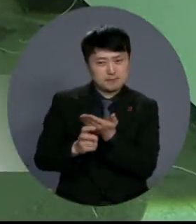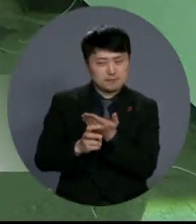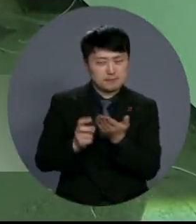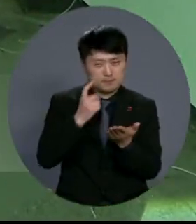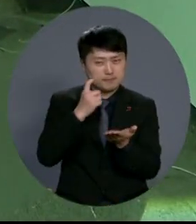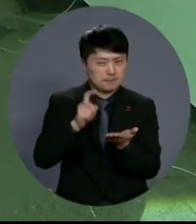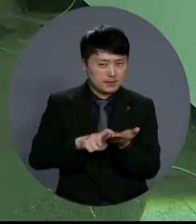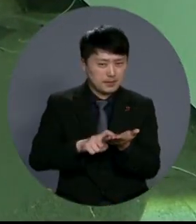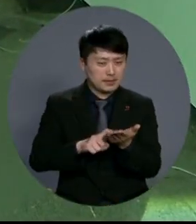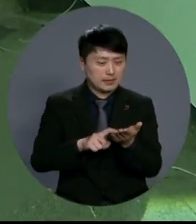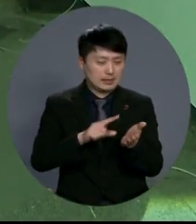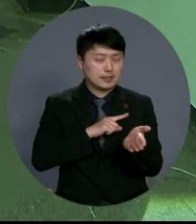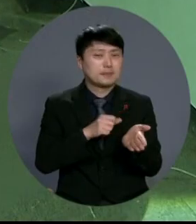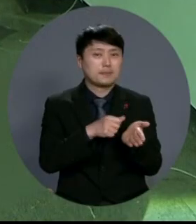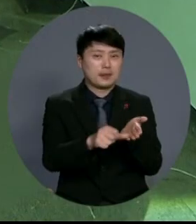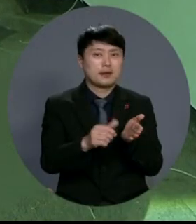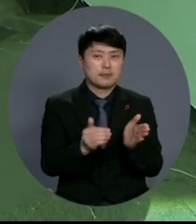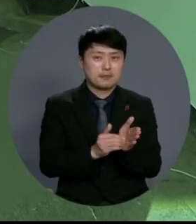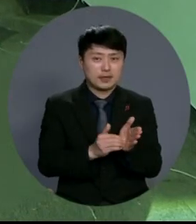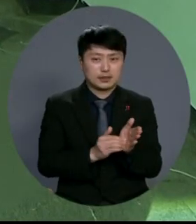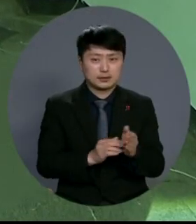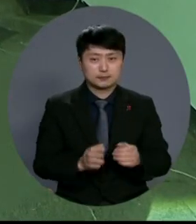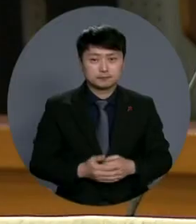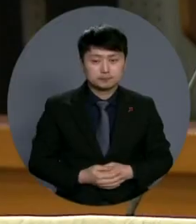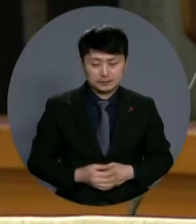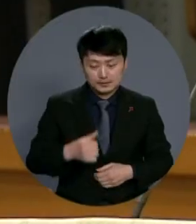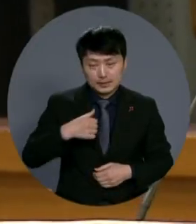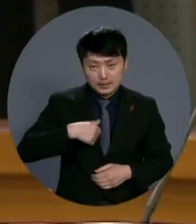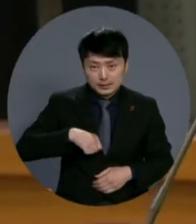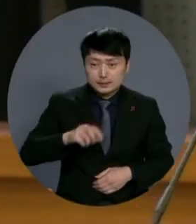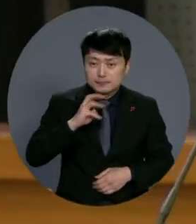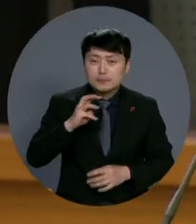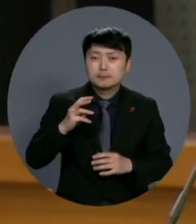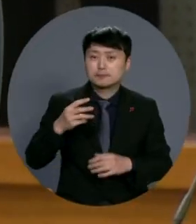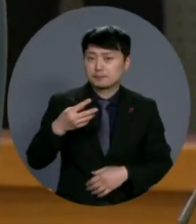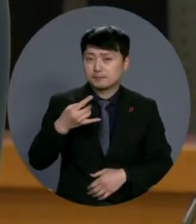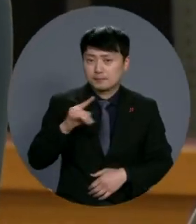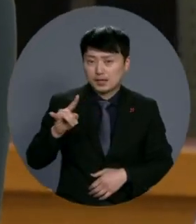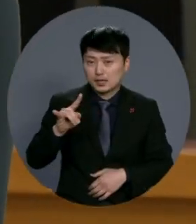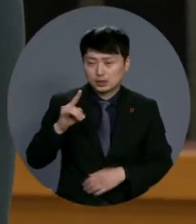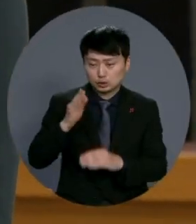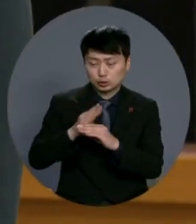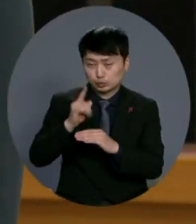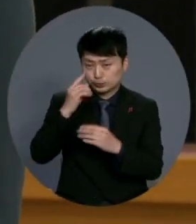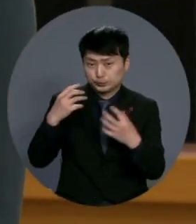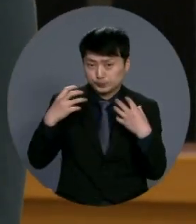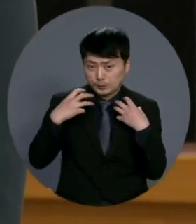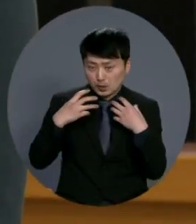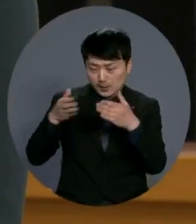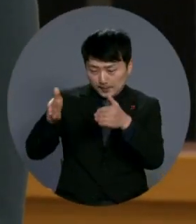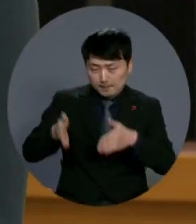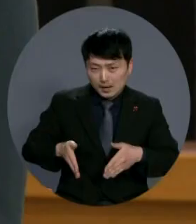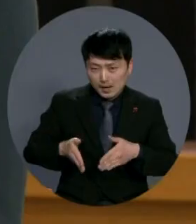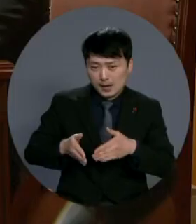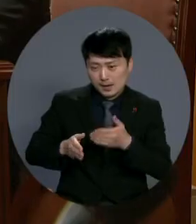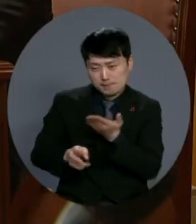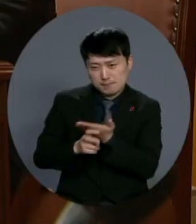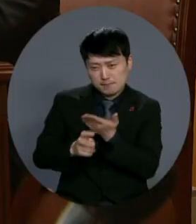제명당했습니다. 자신과 30대 아들이 운영하는 두 업체를 통해 중구청과 17건의 수의 계약을 한